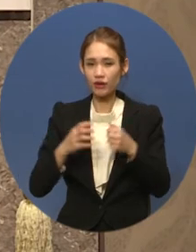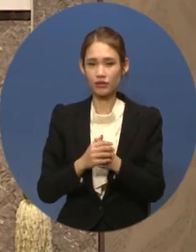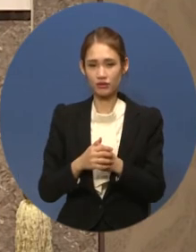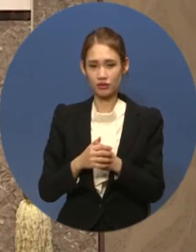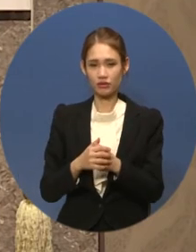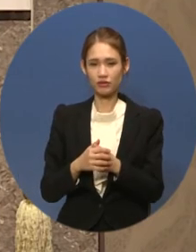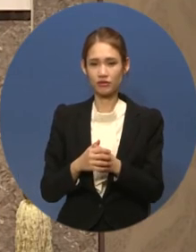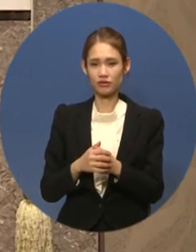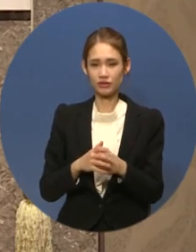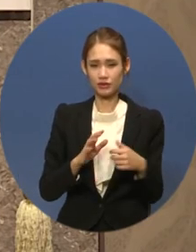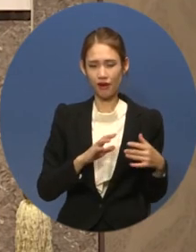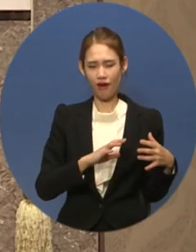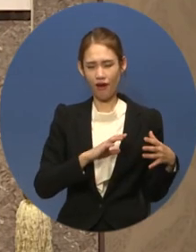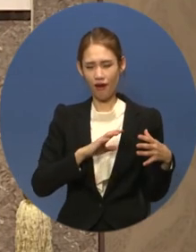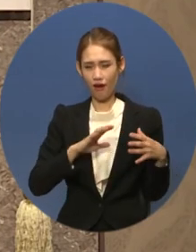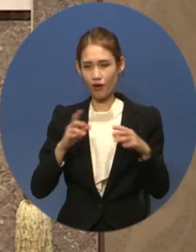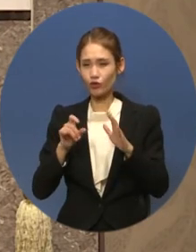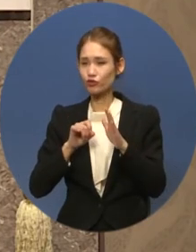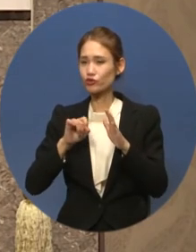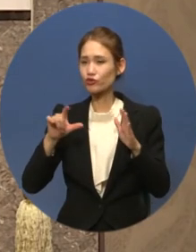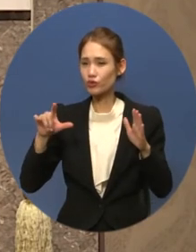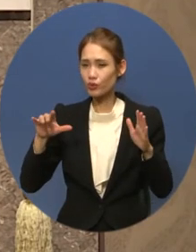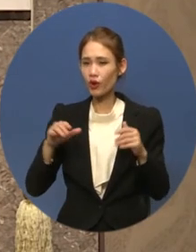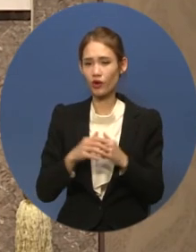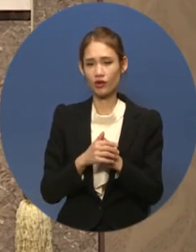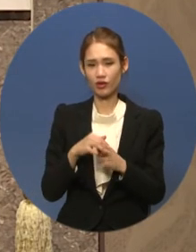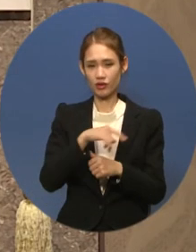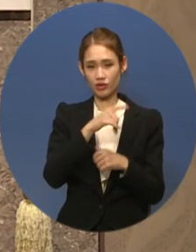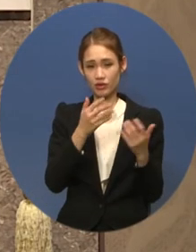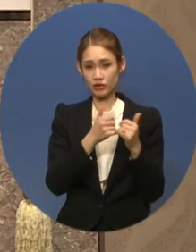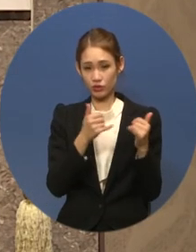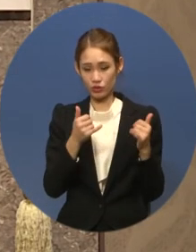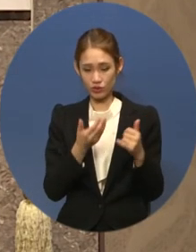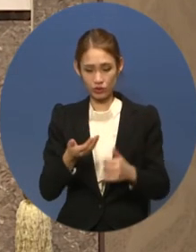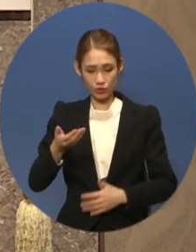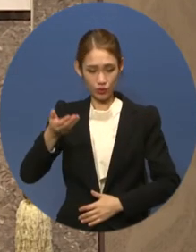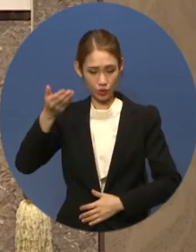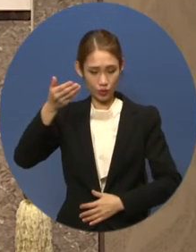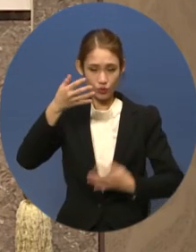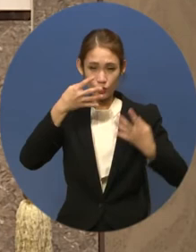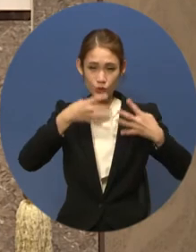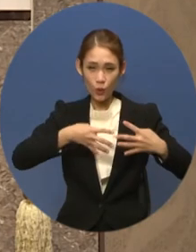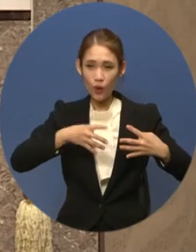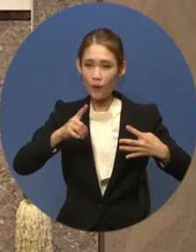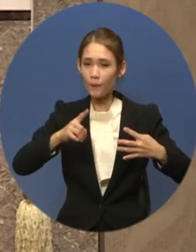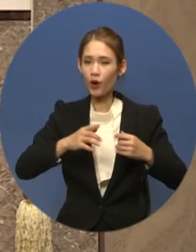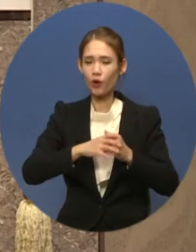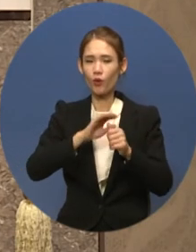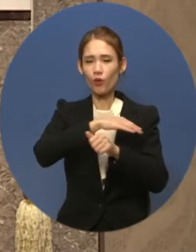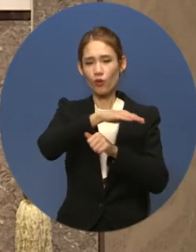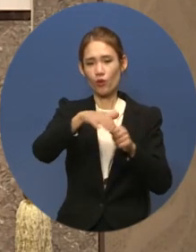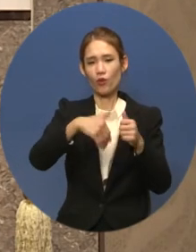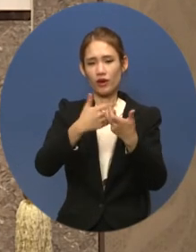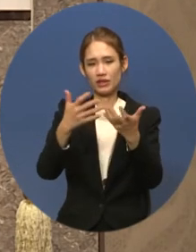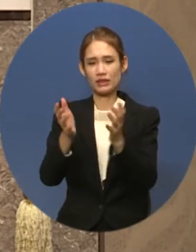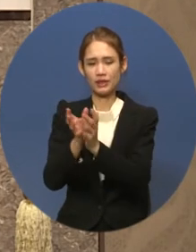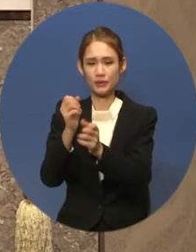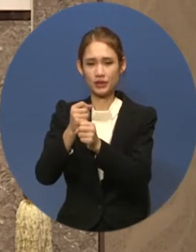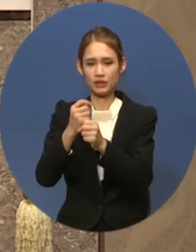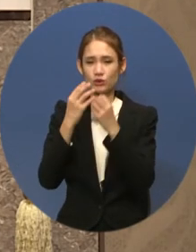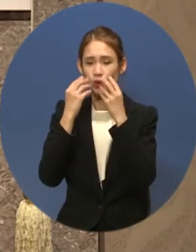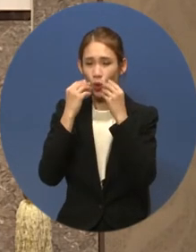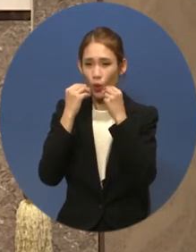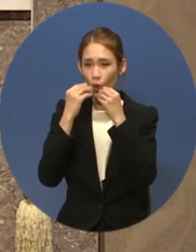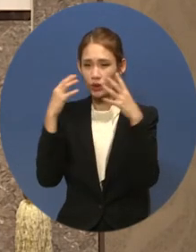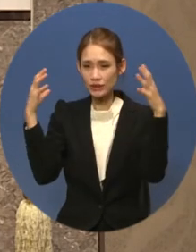세계적인 브랜드가 됐습니다 거기 직원들은 승진 요건 중에 이런게 있습니다 환경 단체에서 하는 토 유지 패 나 이런데